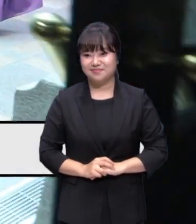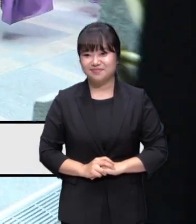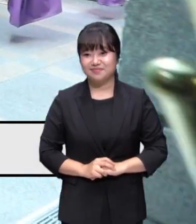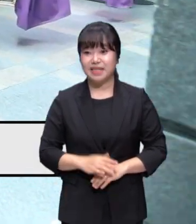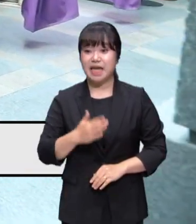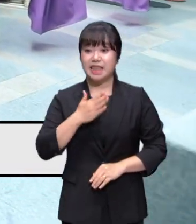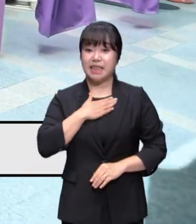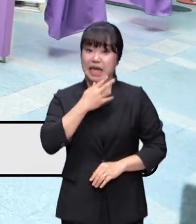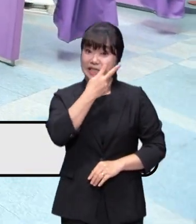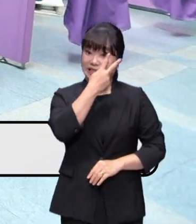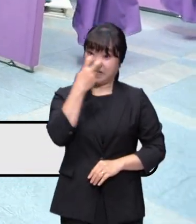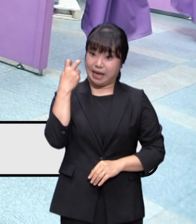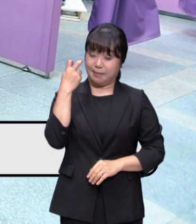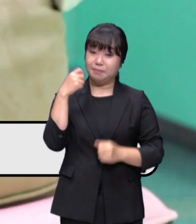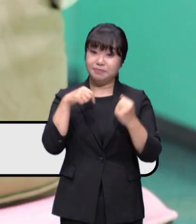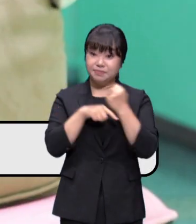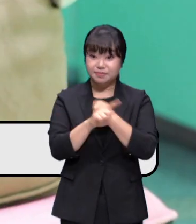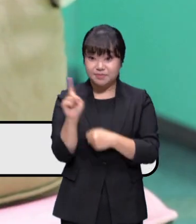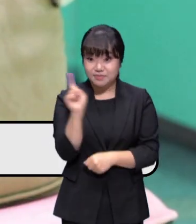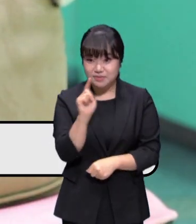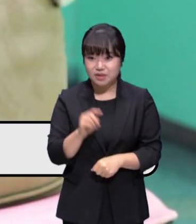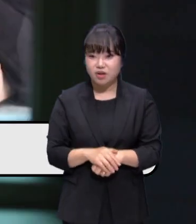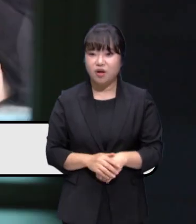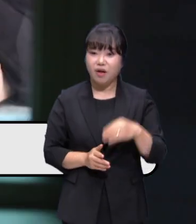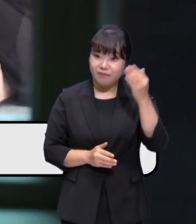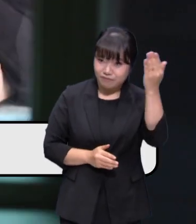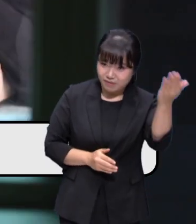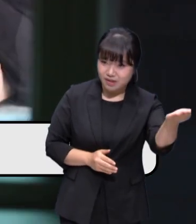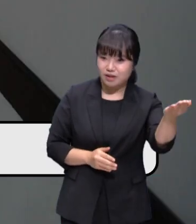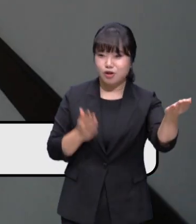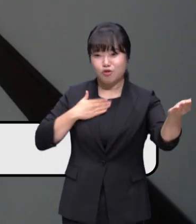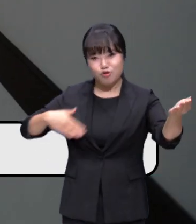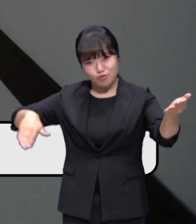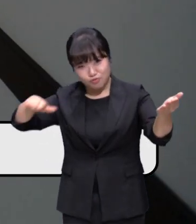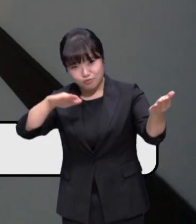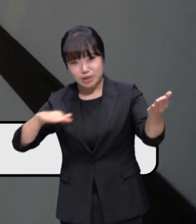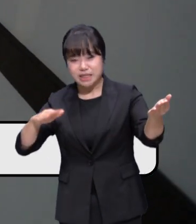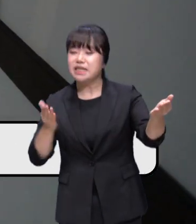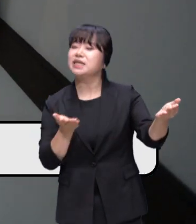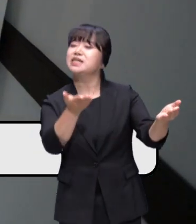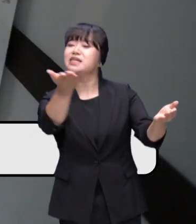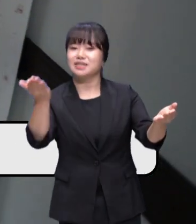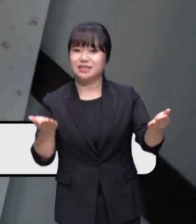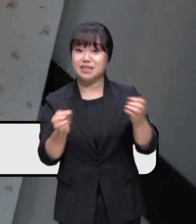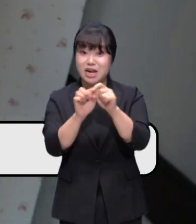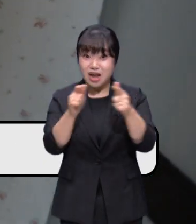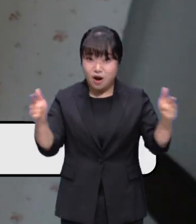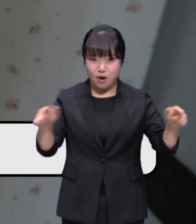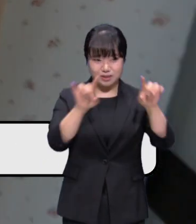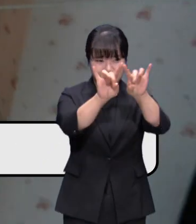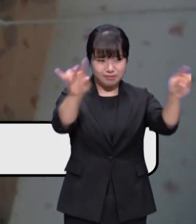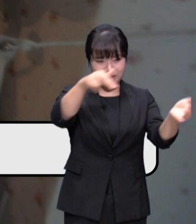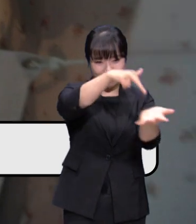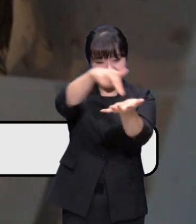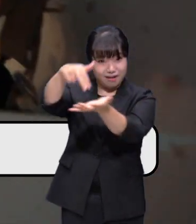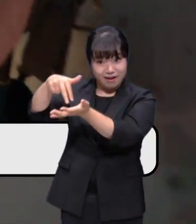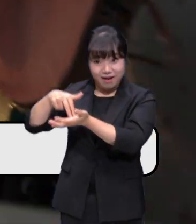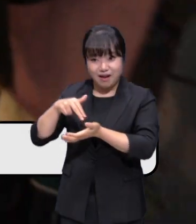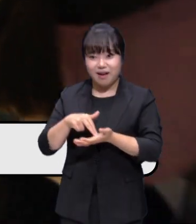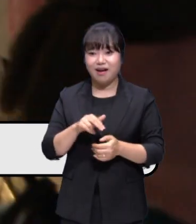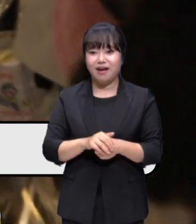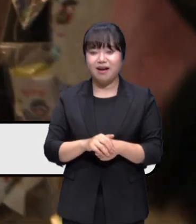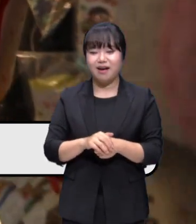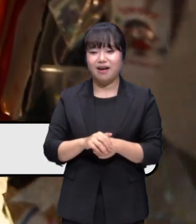나의 잠이라는 의미 안에는 너의 잠, 우리의 잠, 그들의 잠, 굉장히 다양한 주체의 상황들을